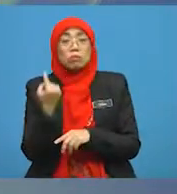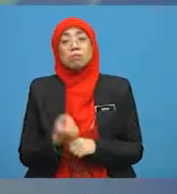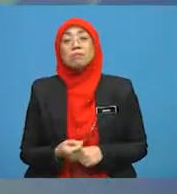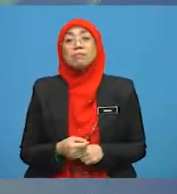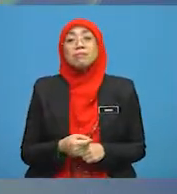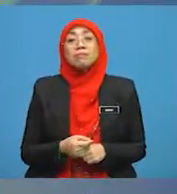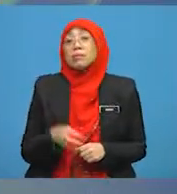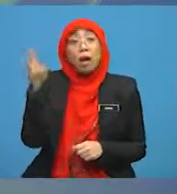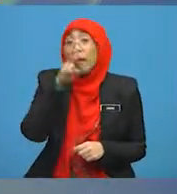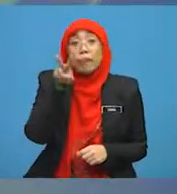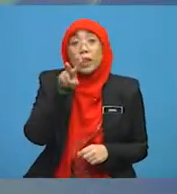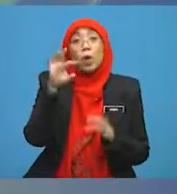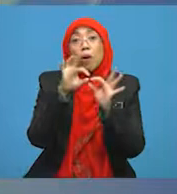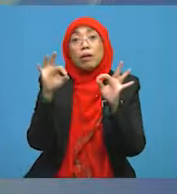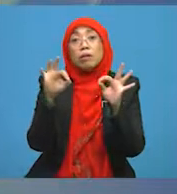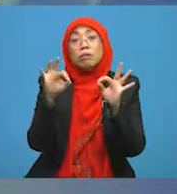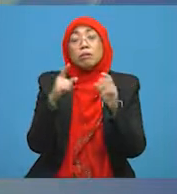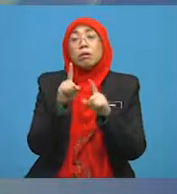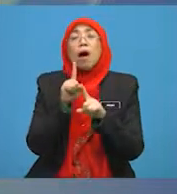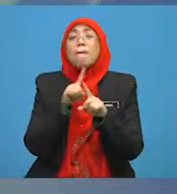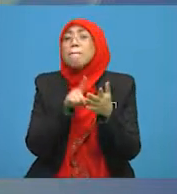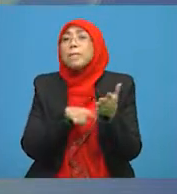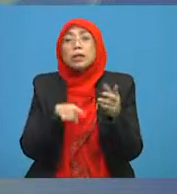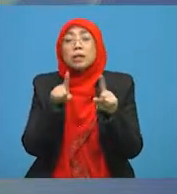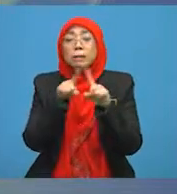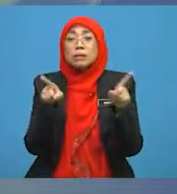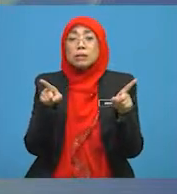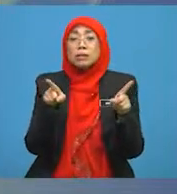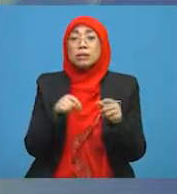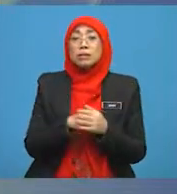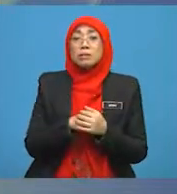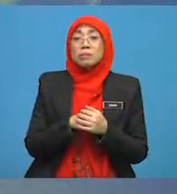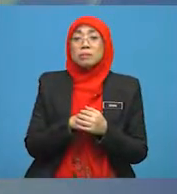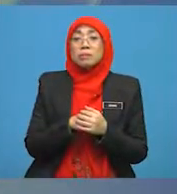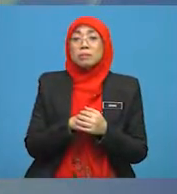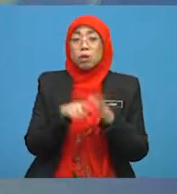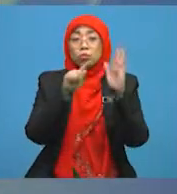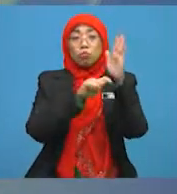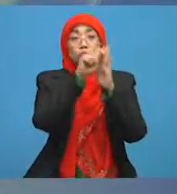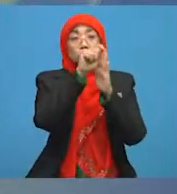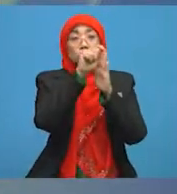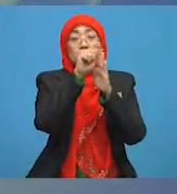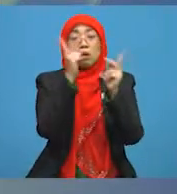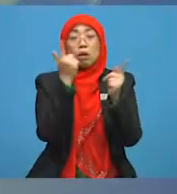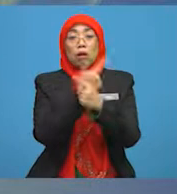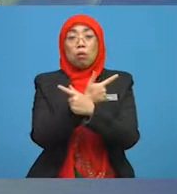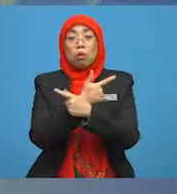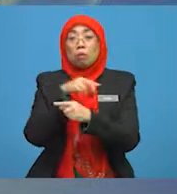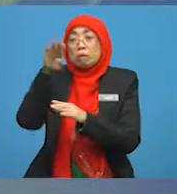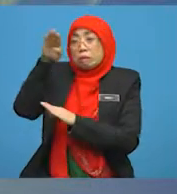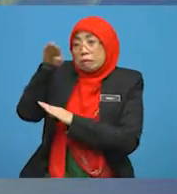ayat itu tadi, dapatlah kita lihat pasangan kata berantonim, tinggi lawannya rendah,